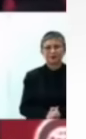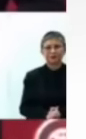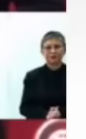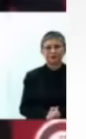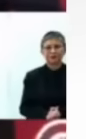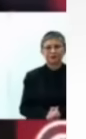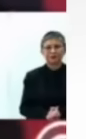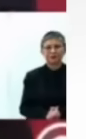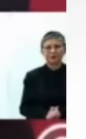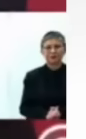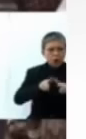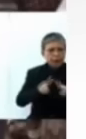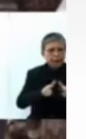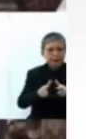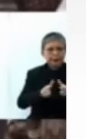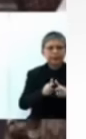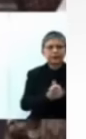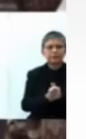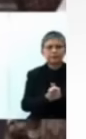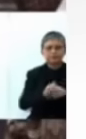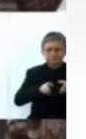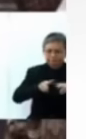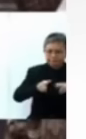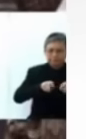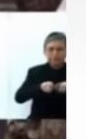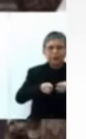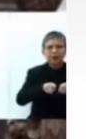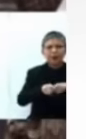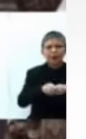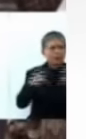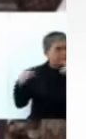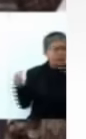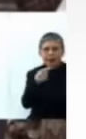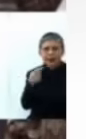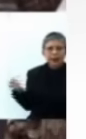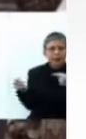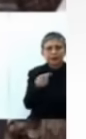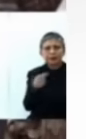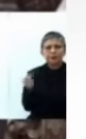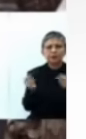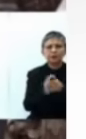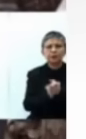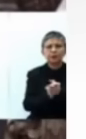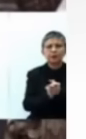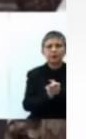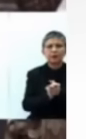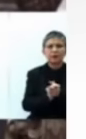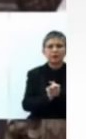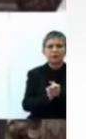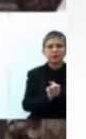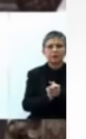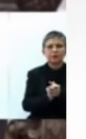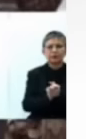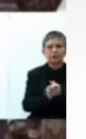Deddy Yefri Sitorus tadi, memang kelihatannya harus menunggu momentum Rakernas tanggal 24 dan